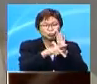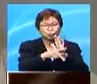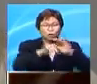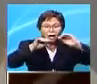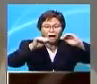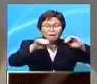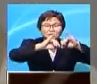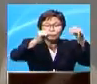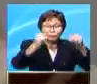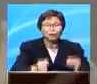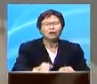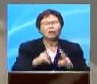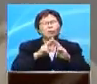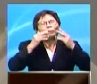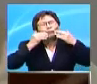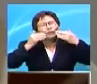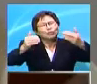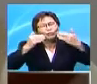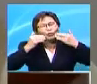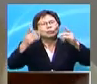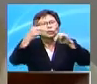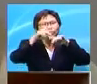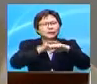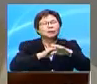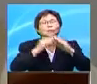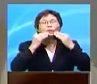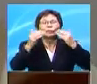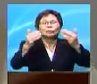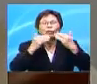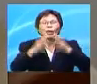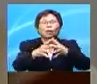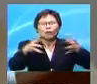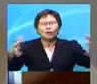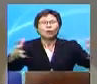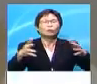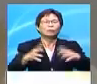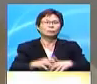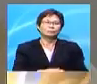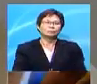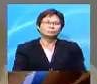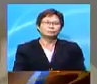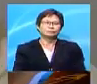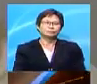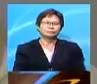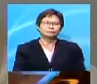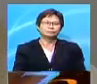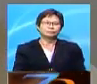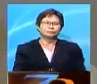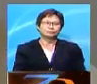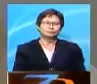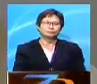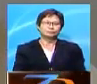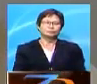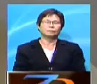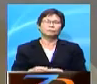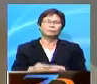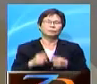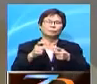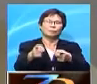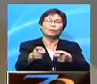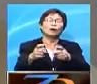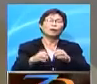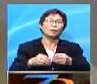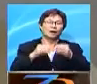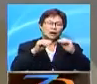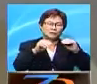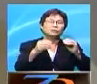so dia amat berterima kasih atas apa yang tabung Haji dah berikan kepada jemaah dan juga